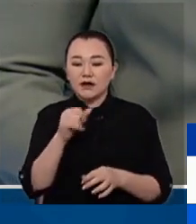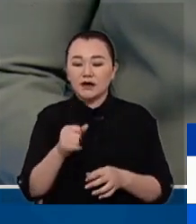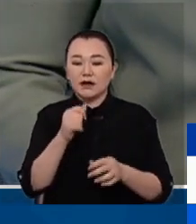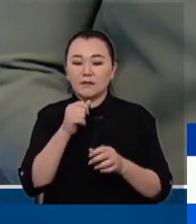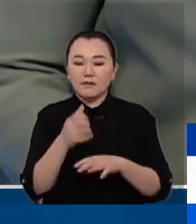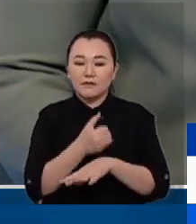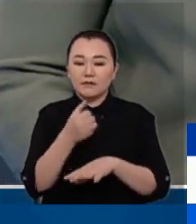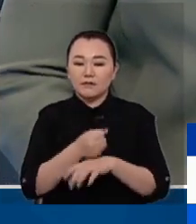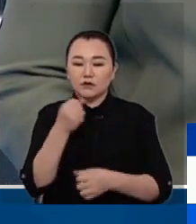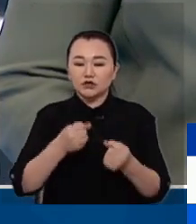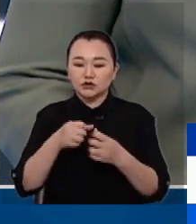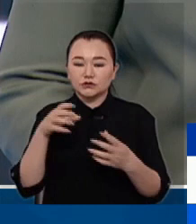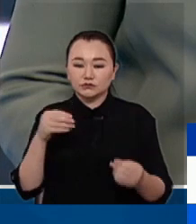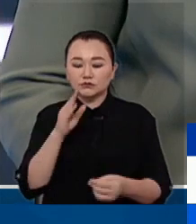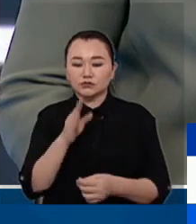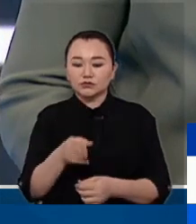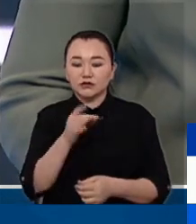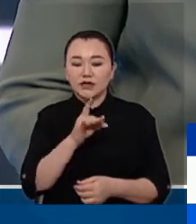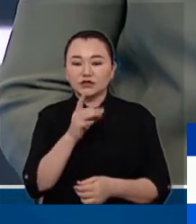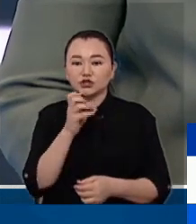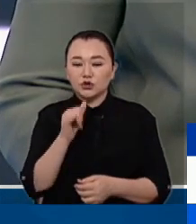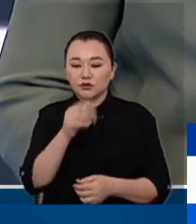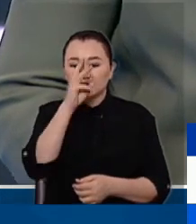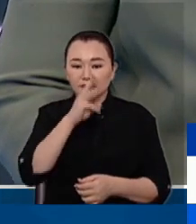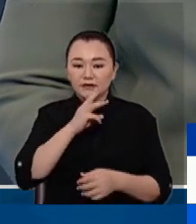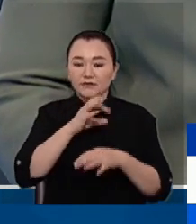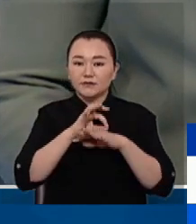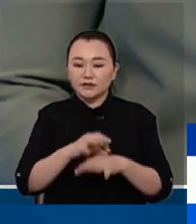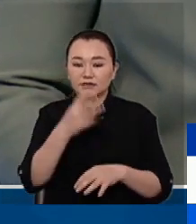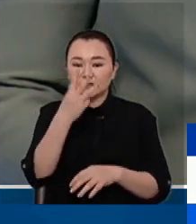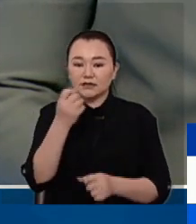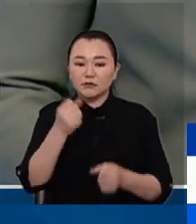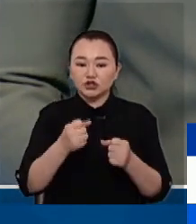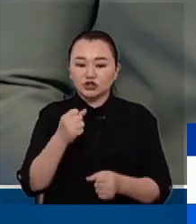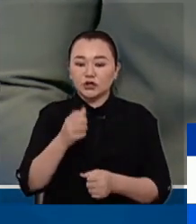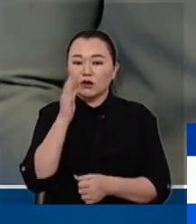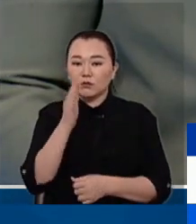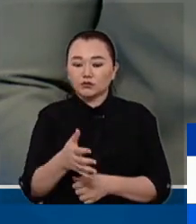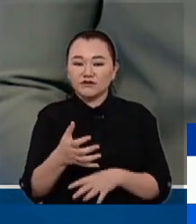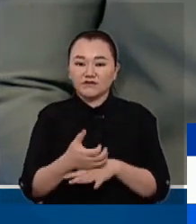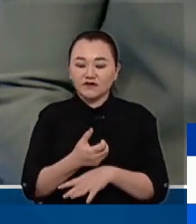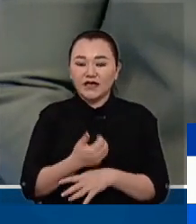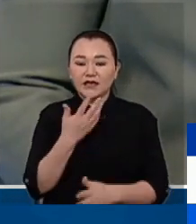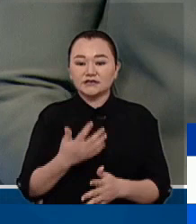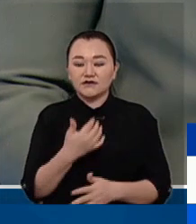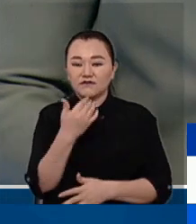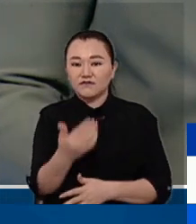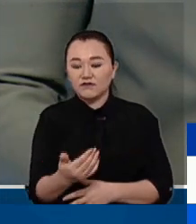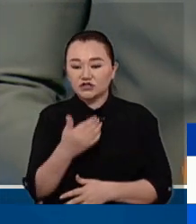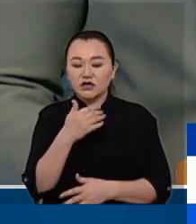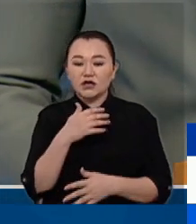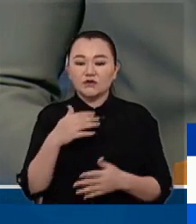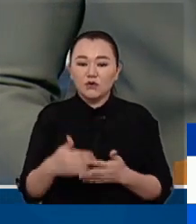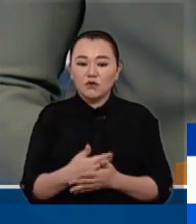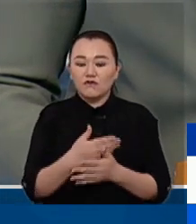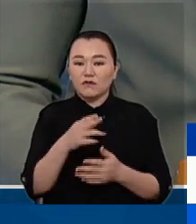иеленіп отырады. Реалити шоу 3 айға созылады, яғни ұтысқа 3 автокөлік қойылған. Егер сіздің де ұйымшыл жаңашыл